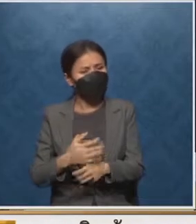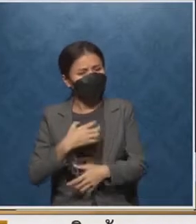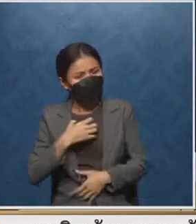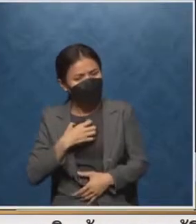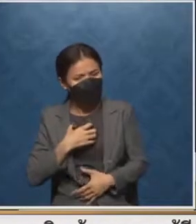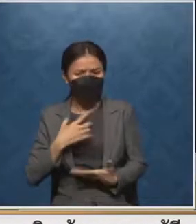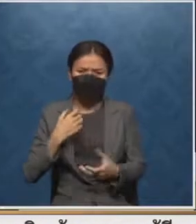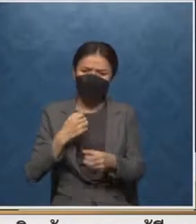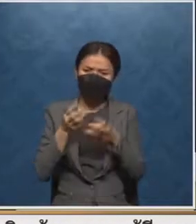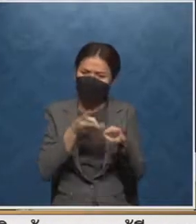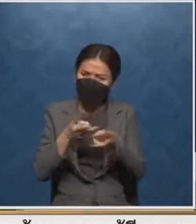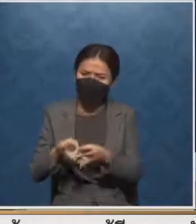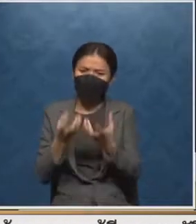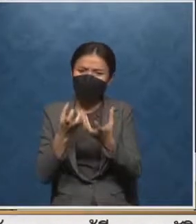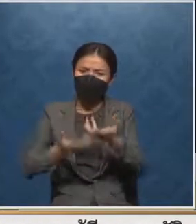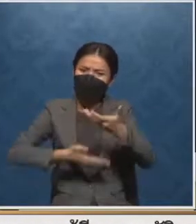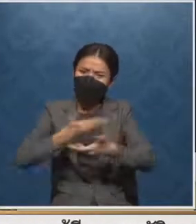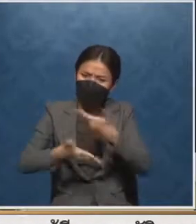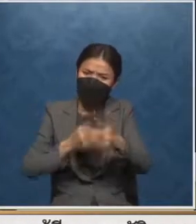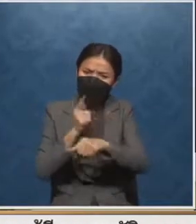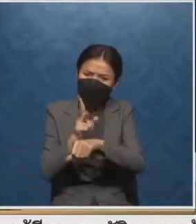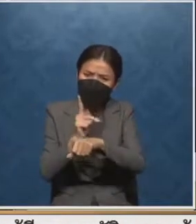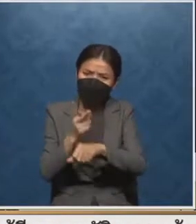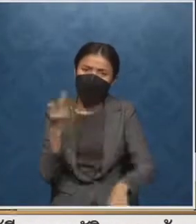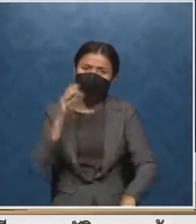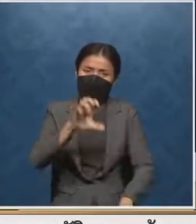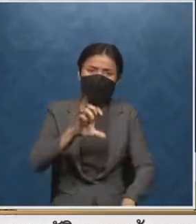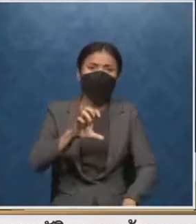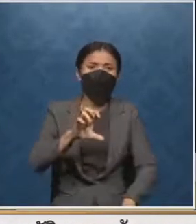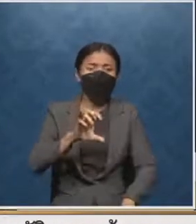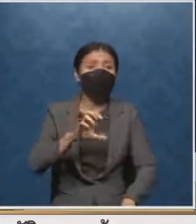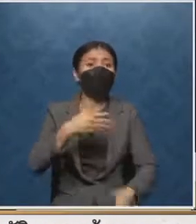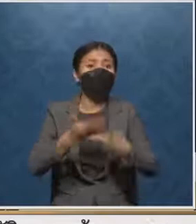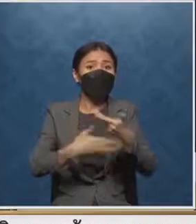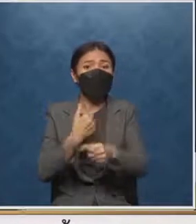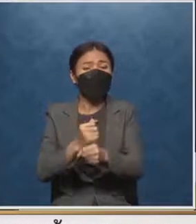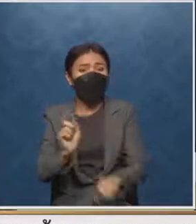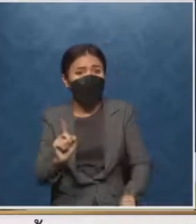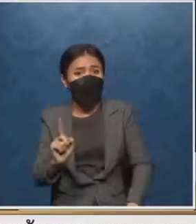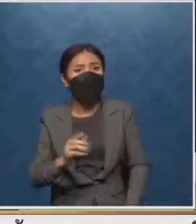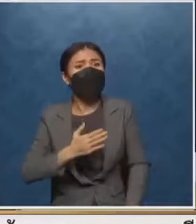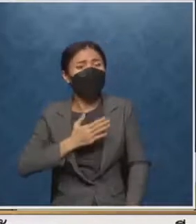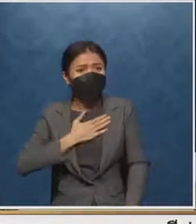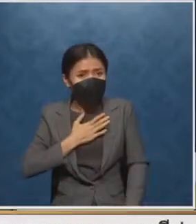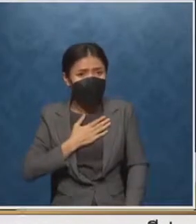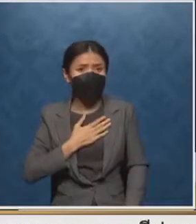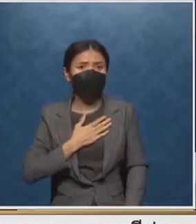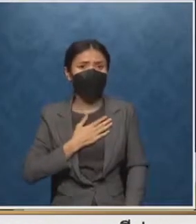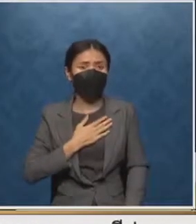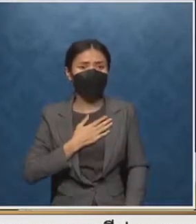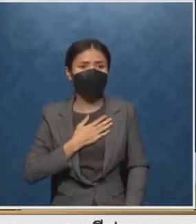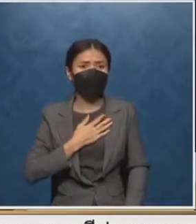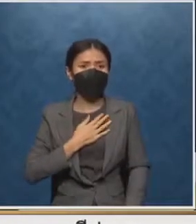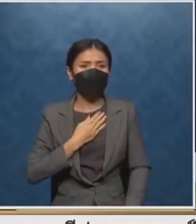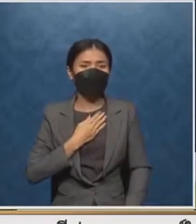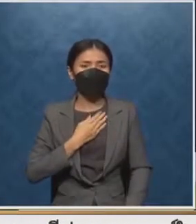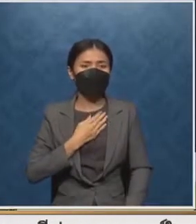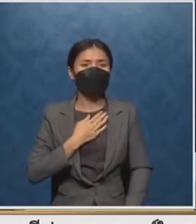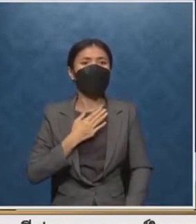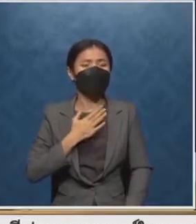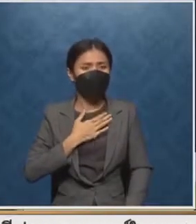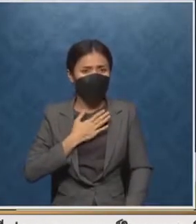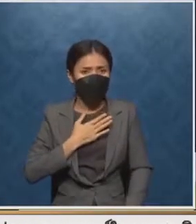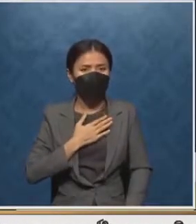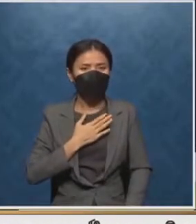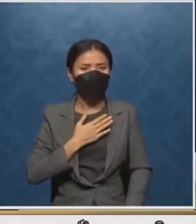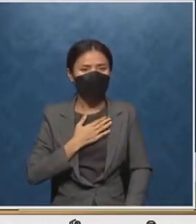ขายออนไลน์ยังไงเนี่ยก็คืออยากให้ท่านได้เผยแพร่สิ่งที่มันเป็นประโยชน์ต่อสังคมให้มากขึ้นนะ